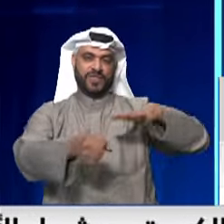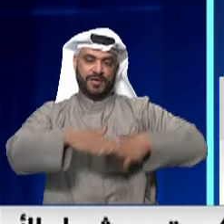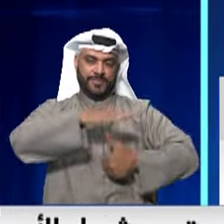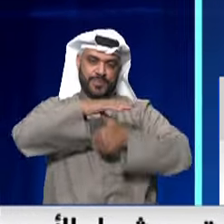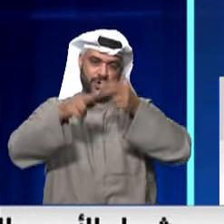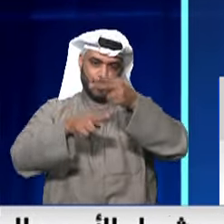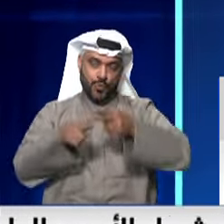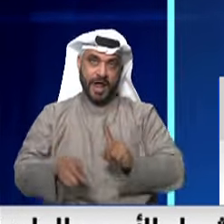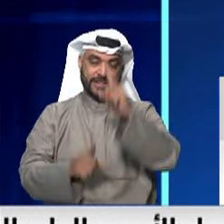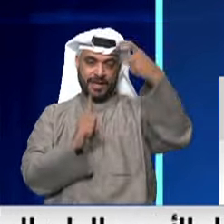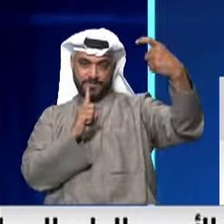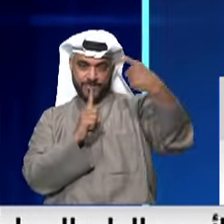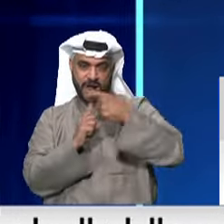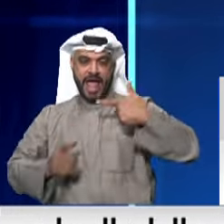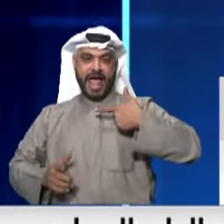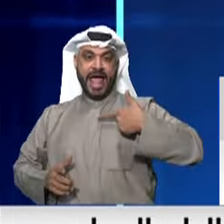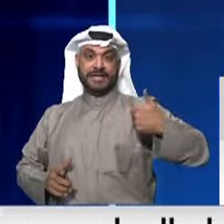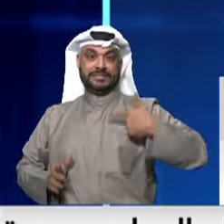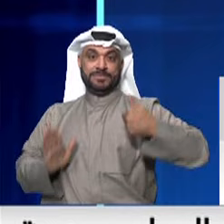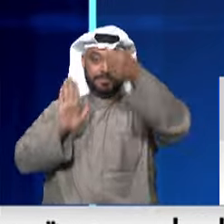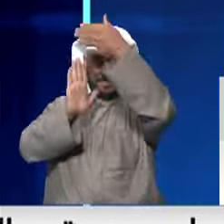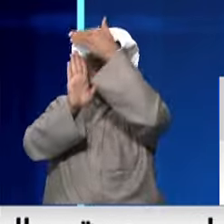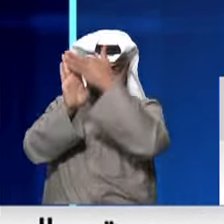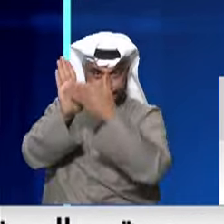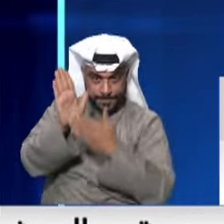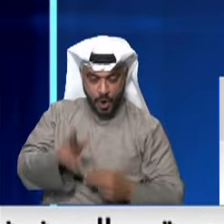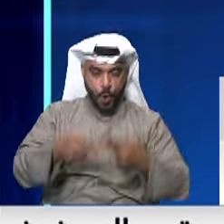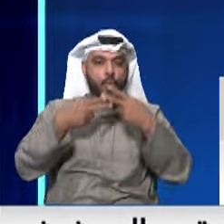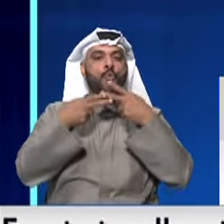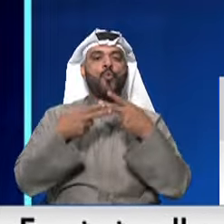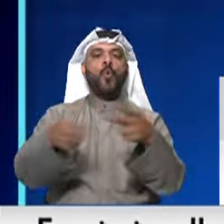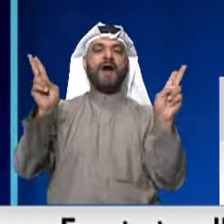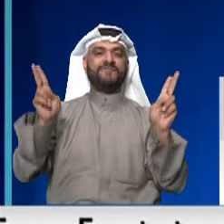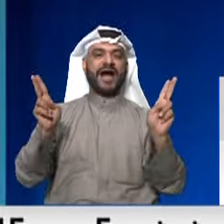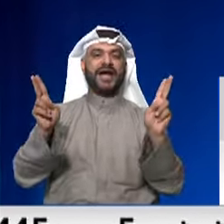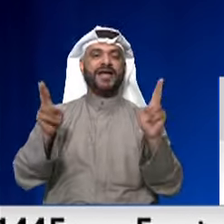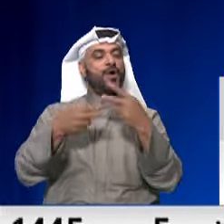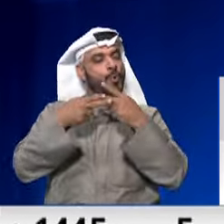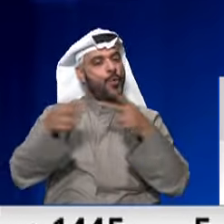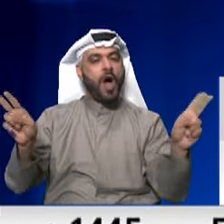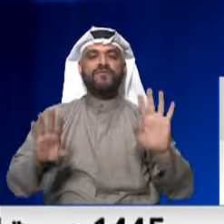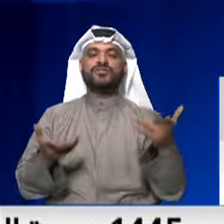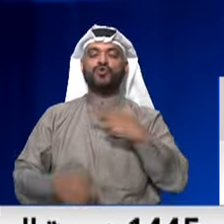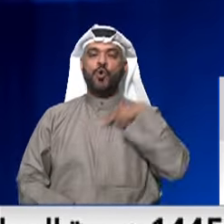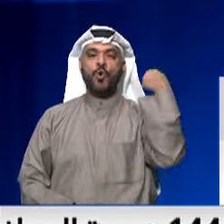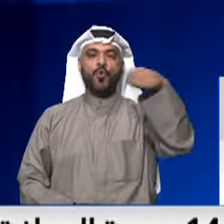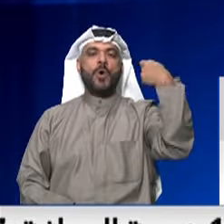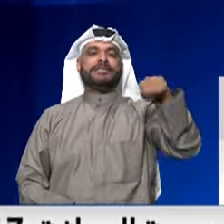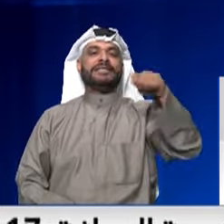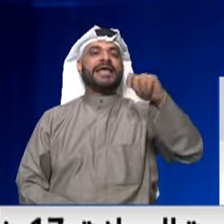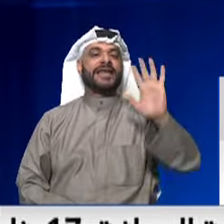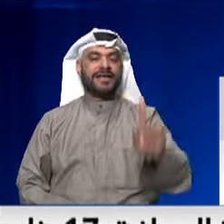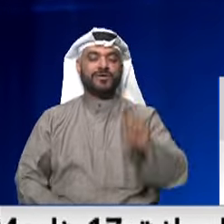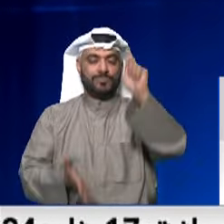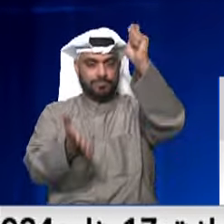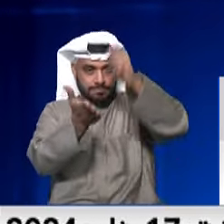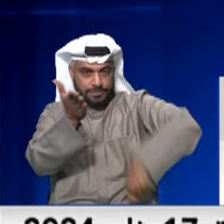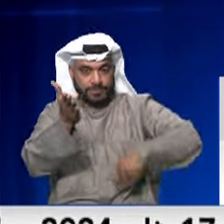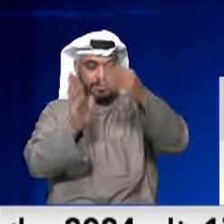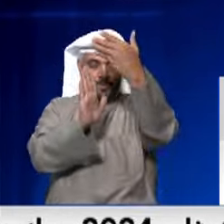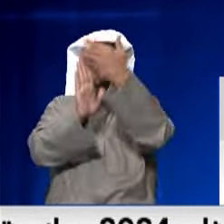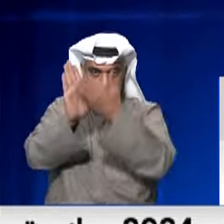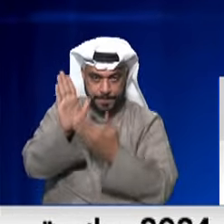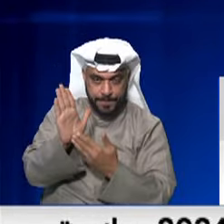ورعاكم أسماء الأخوة الذين قبلوا مشكورين وفق مسؤولية المناصب الوزارية المرشح كل